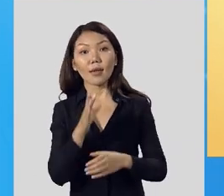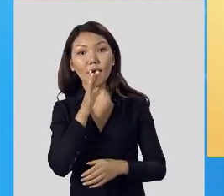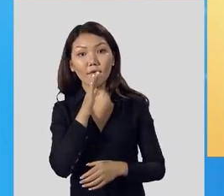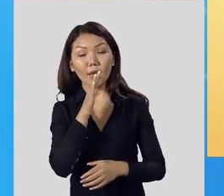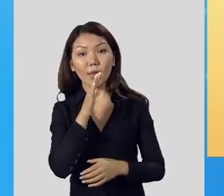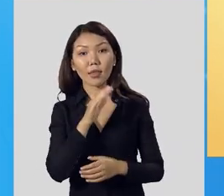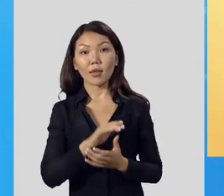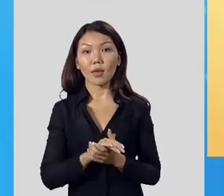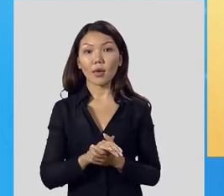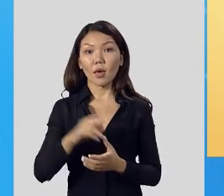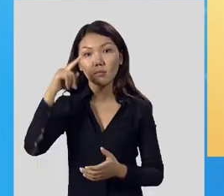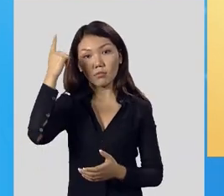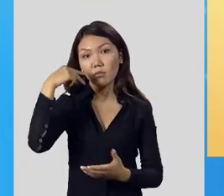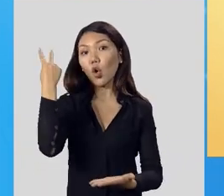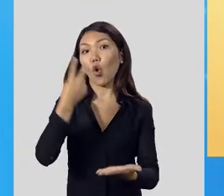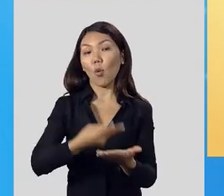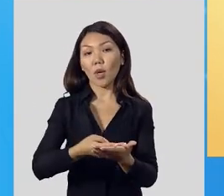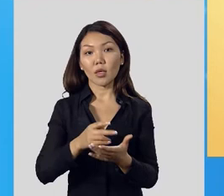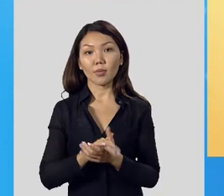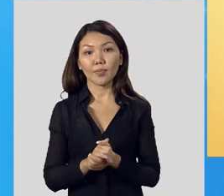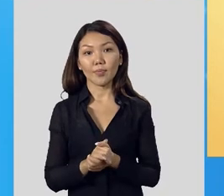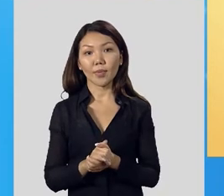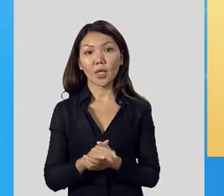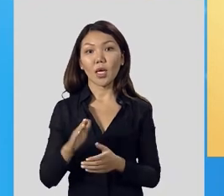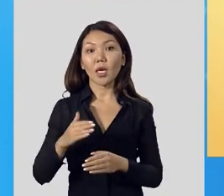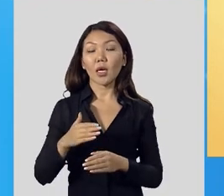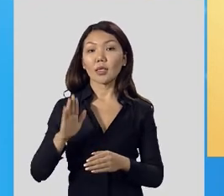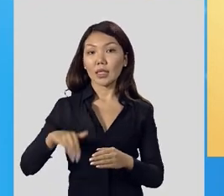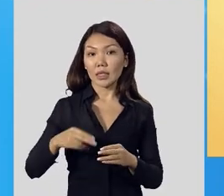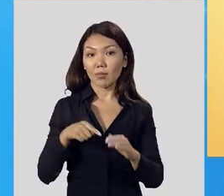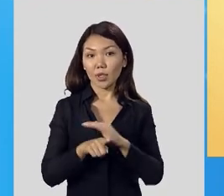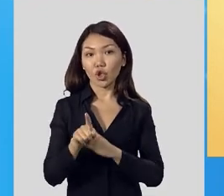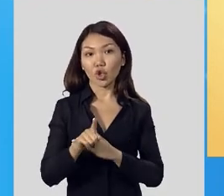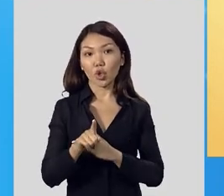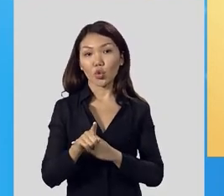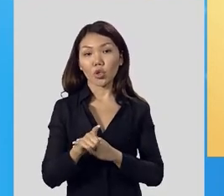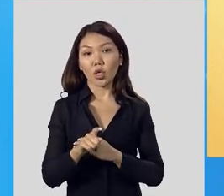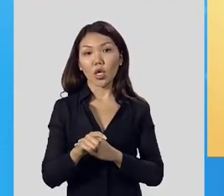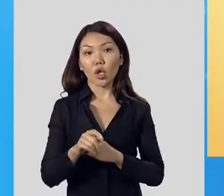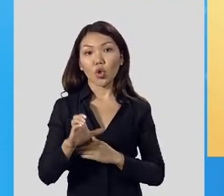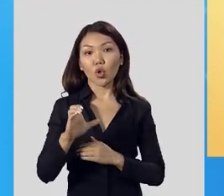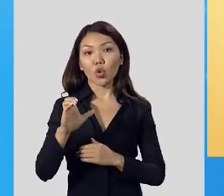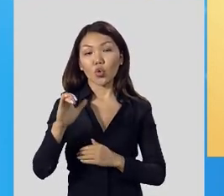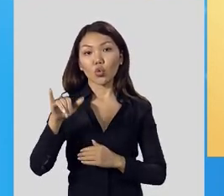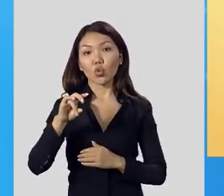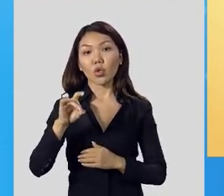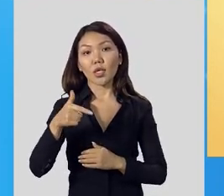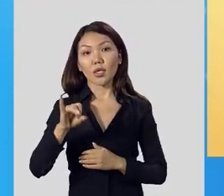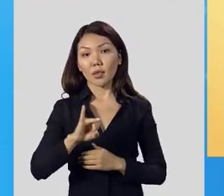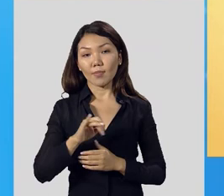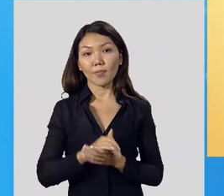дыхания, обморок. Затем начинаются судороги, которые через несколько